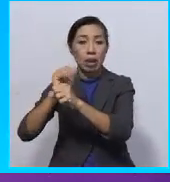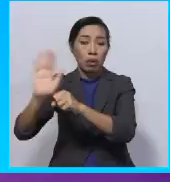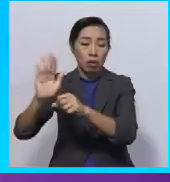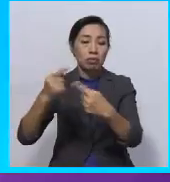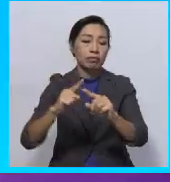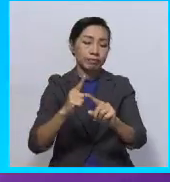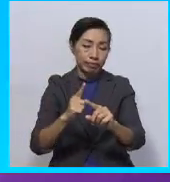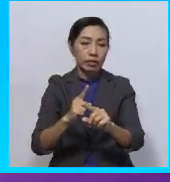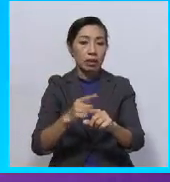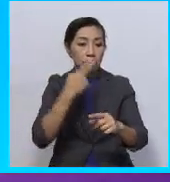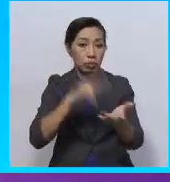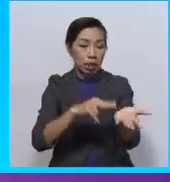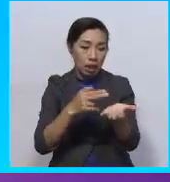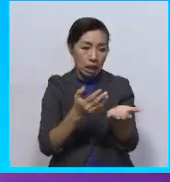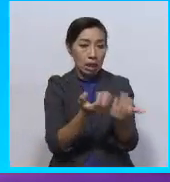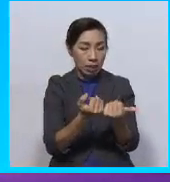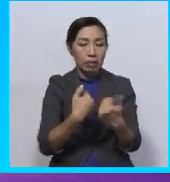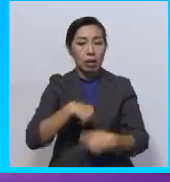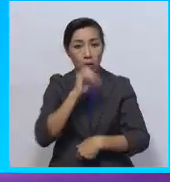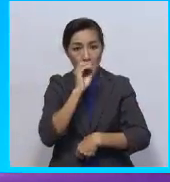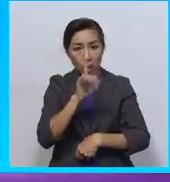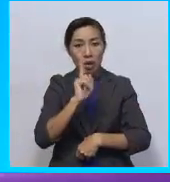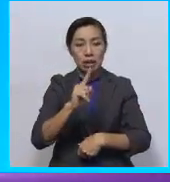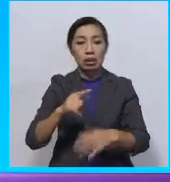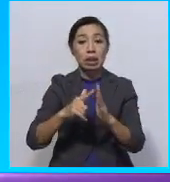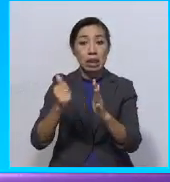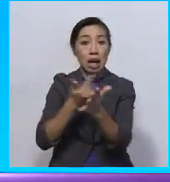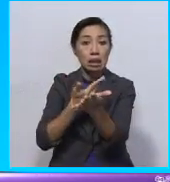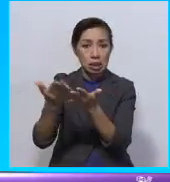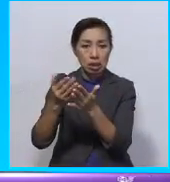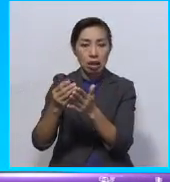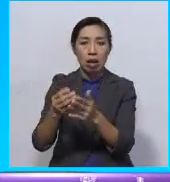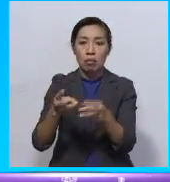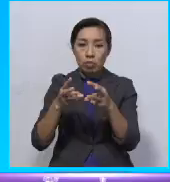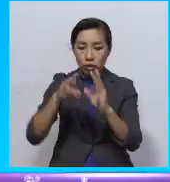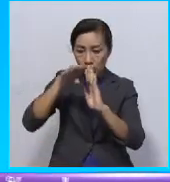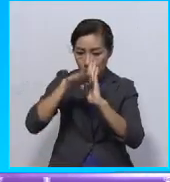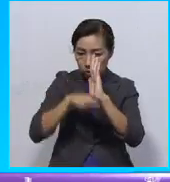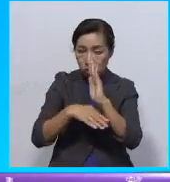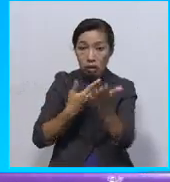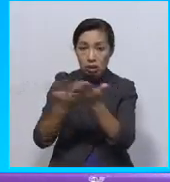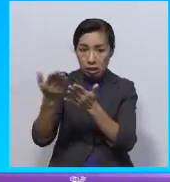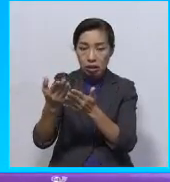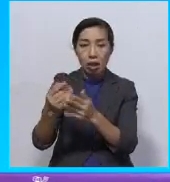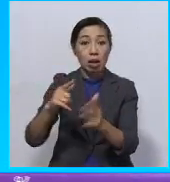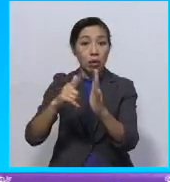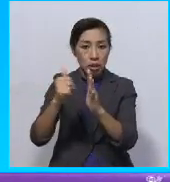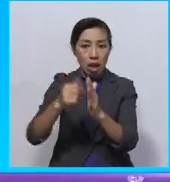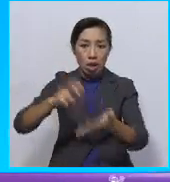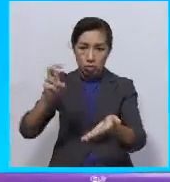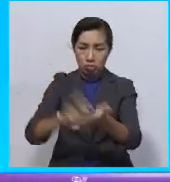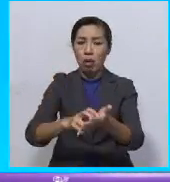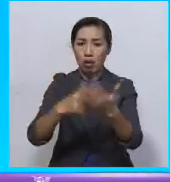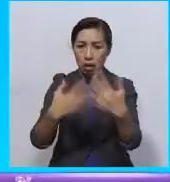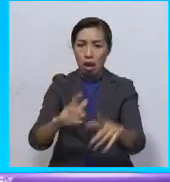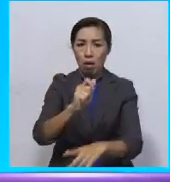การจัดซื้อวัคซีนของกรมปศุสัตว์นั้นมีขั้นตอนจัดซื้อจัดจ้างที่ถูกต้องและวัคซีนที่จัดซื้อผ่านการรับรองจากองค์การอาห